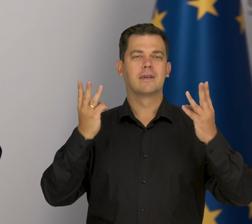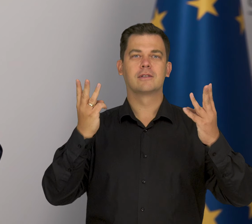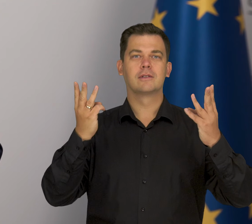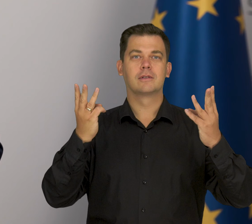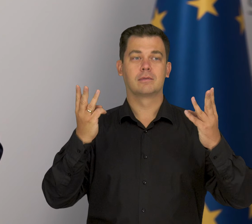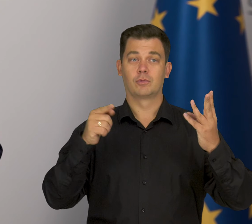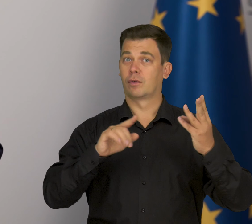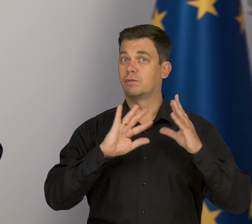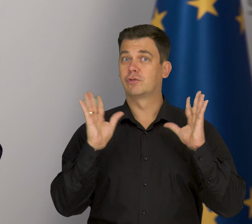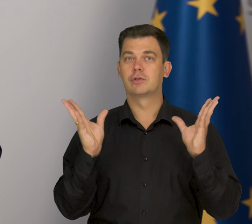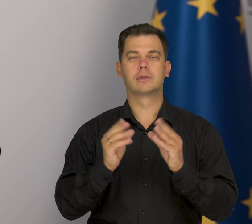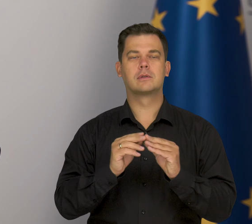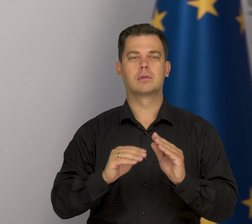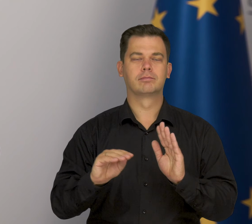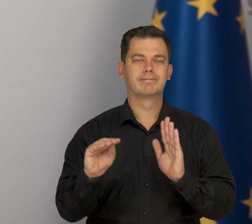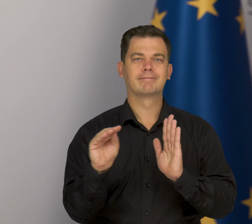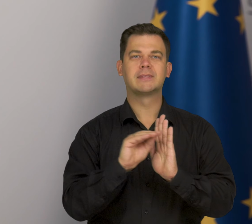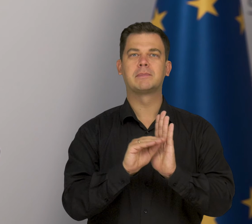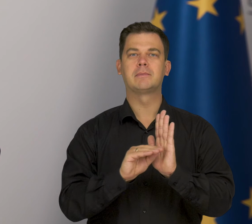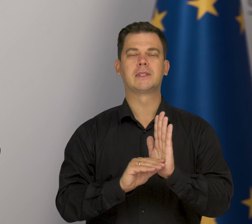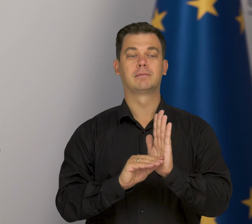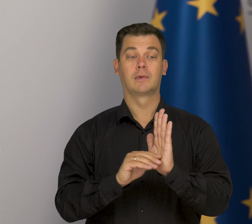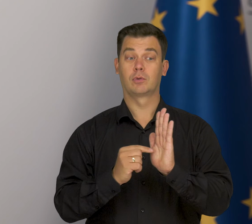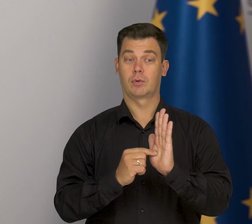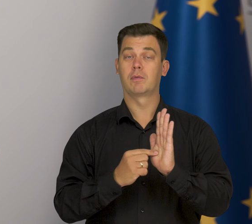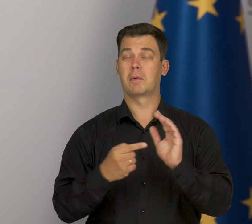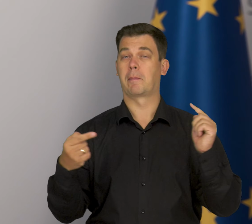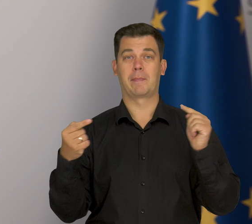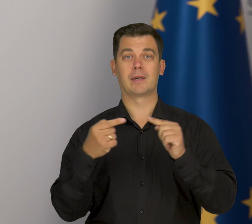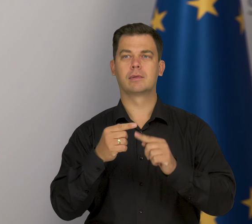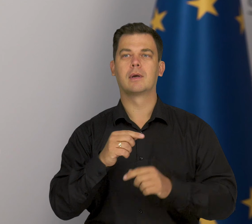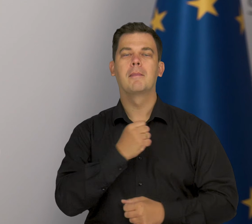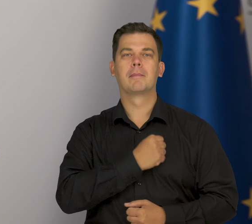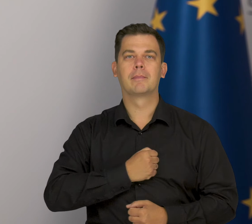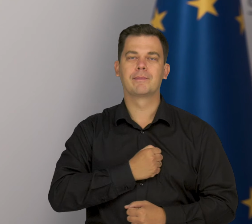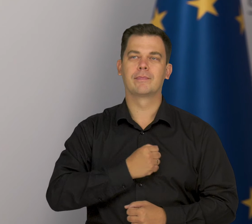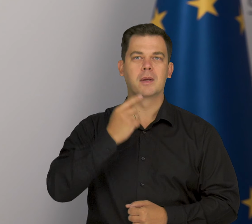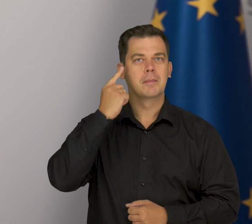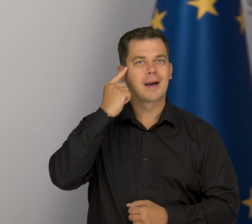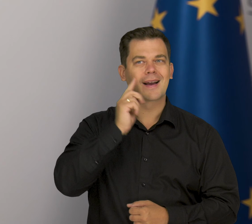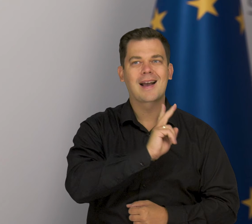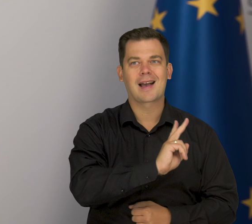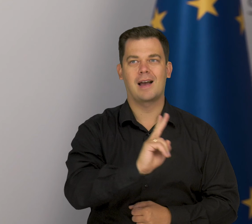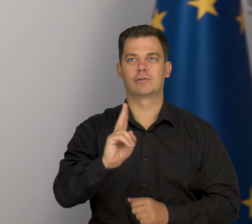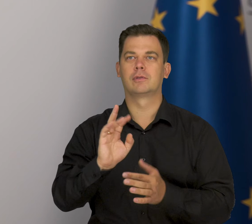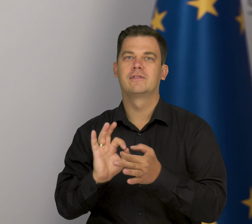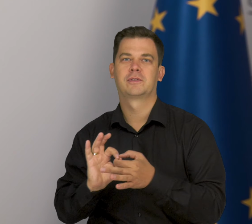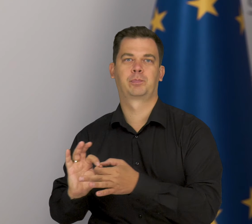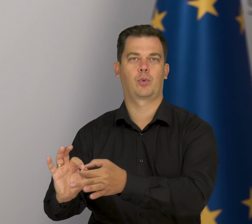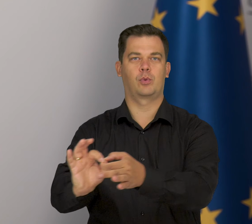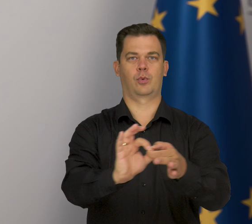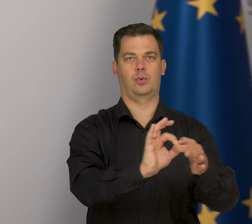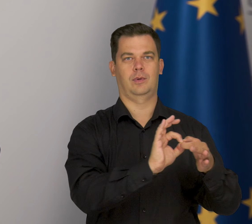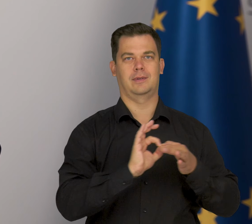najważniejsze, wszystko było podporządkowane trosce o każdego z członków wspólnoty.